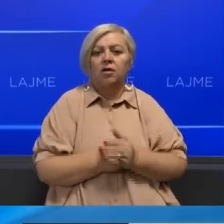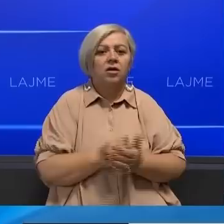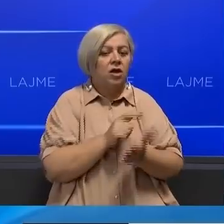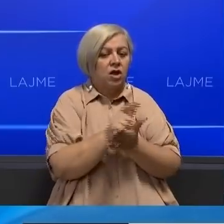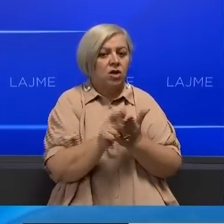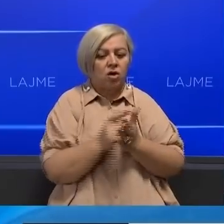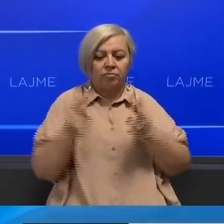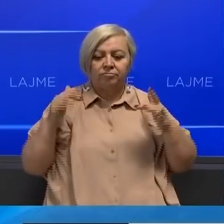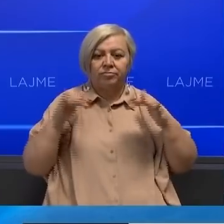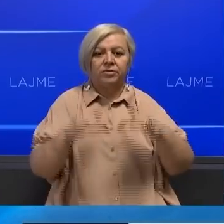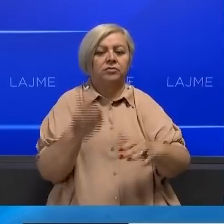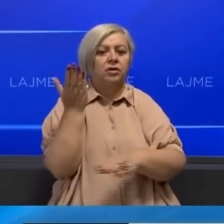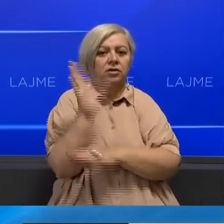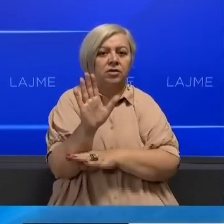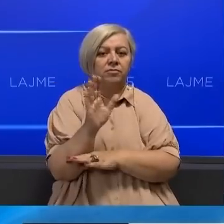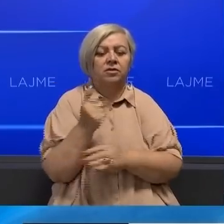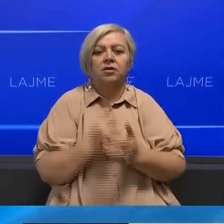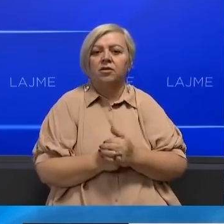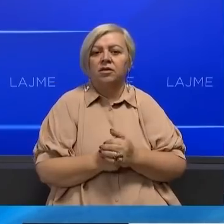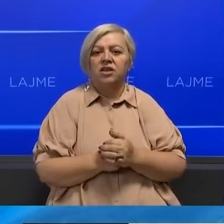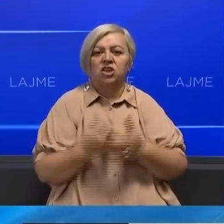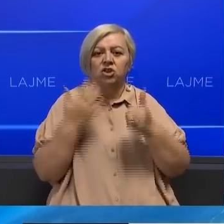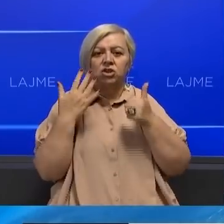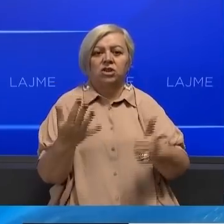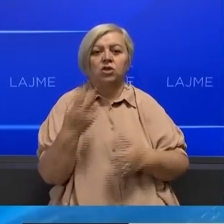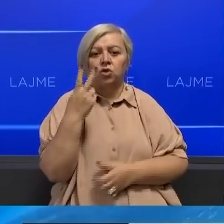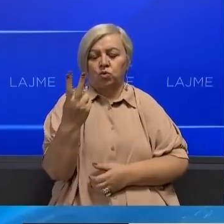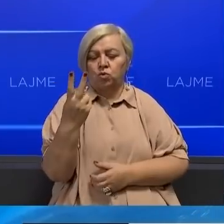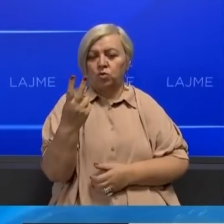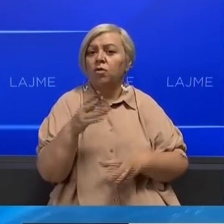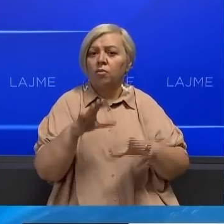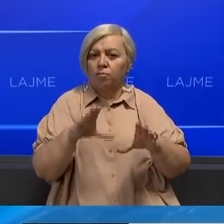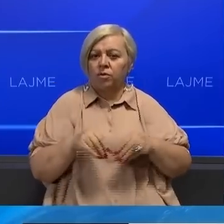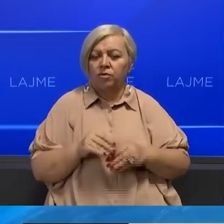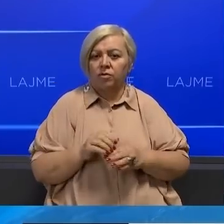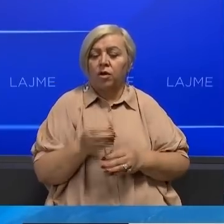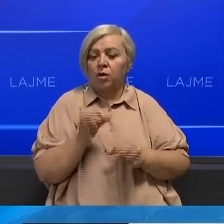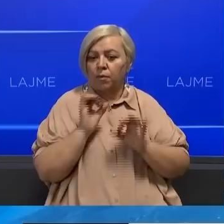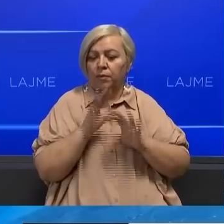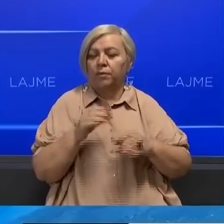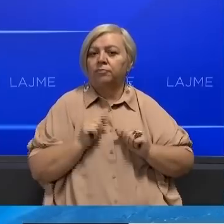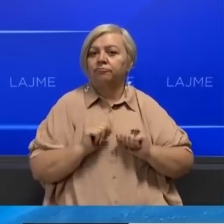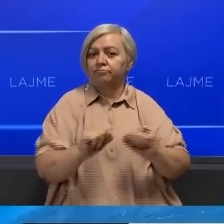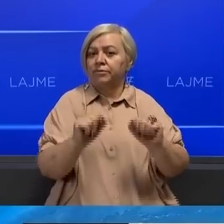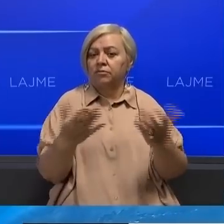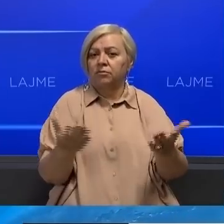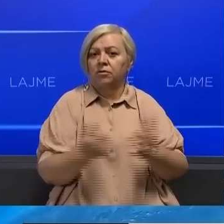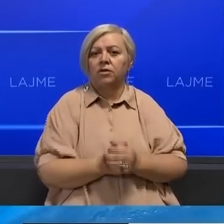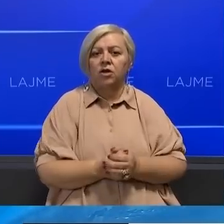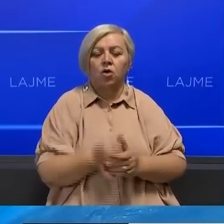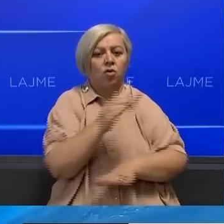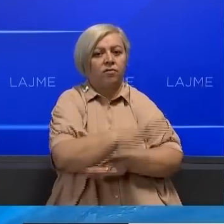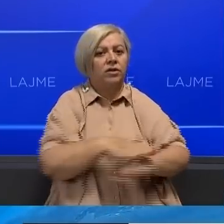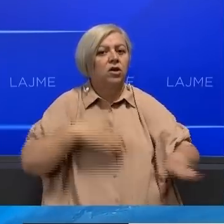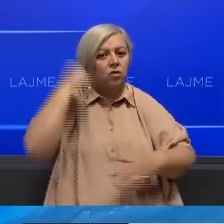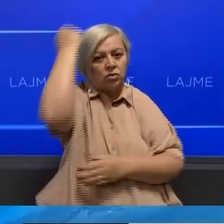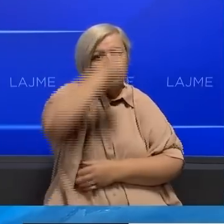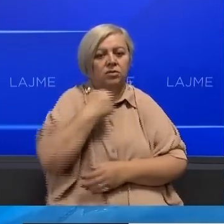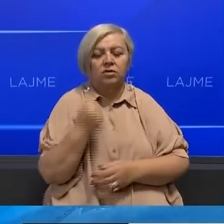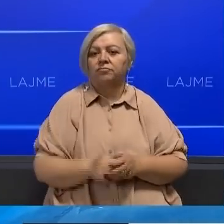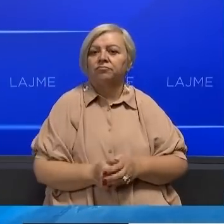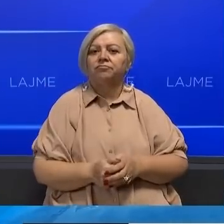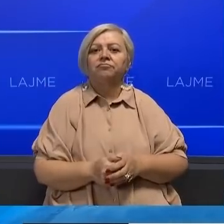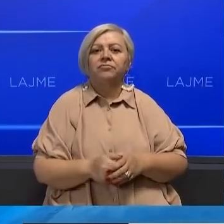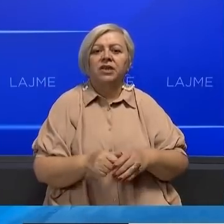me pjesëmarrje të deputetëve të pozitës me 62 vota për, asnjë kundër dhe pa asnjë abstenim, Kuvendi i Kosovës ka